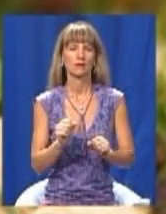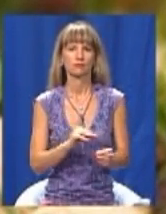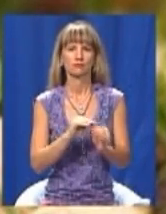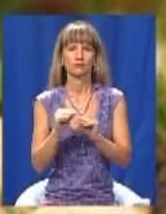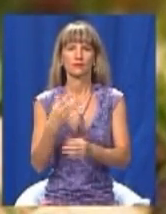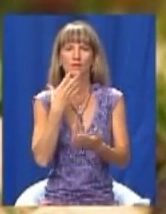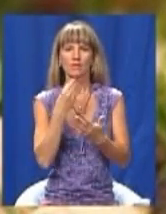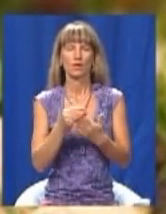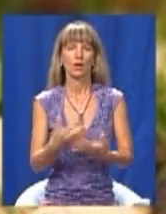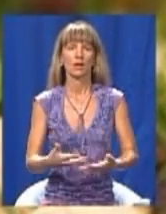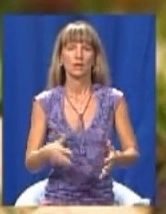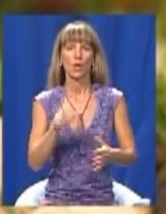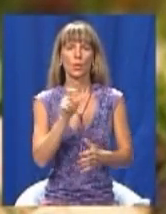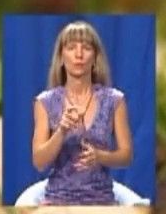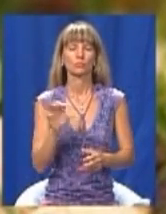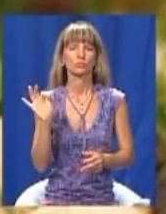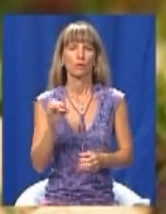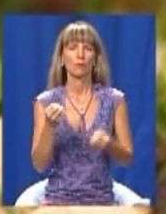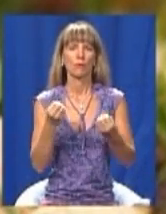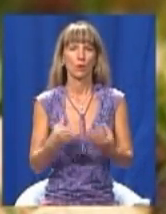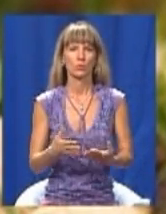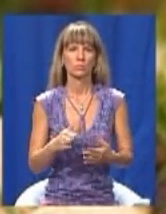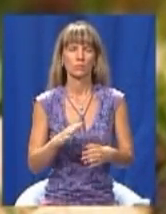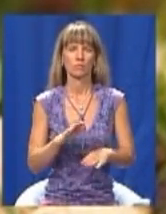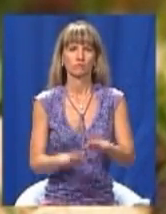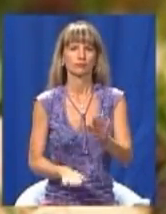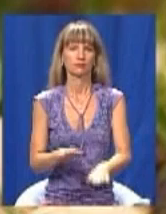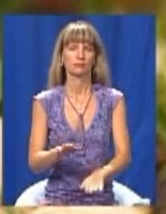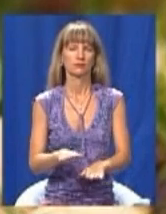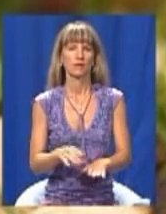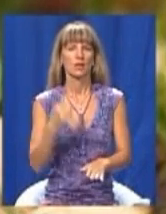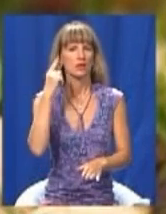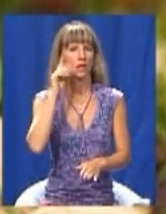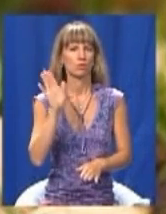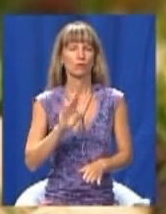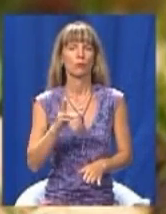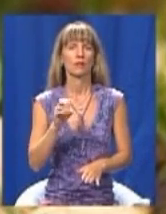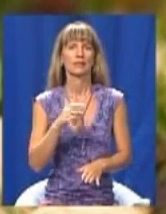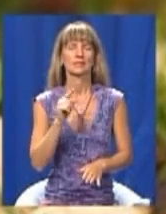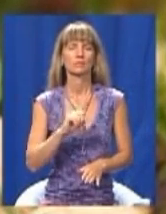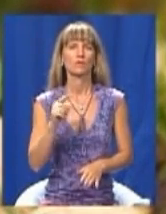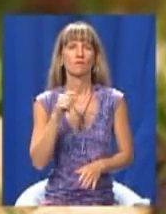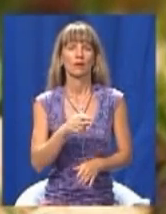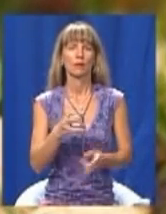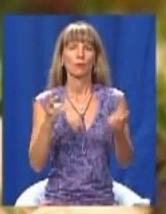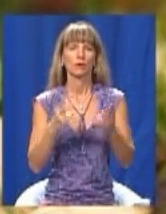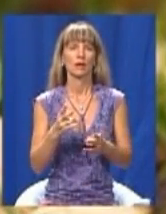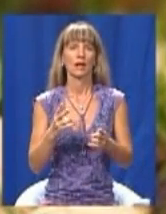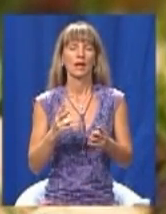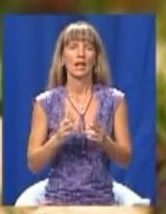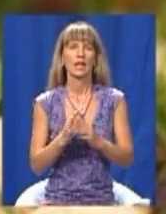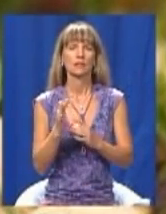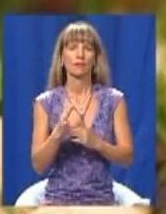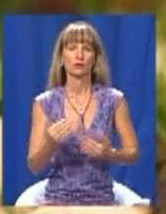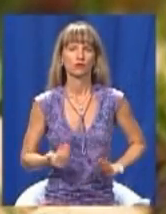кошика, люди часто просто затоптують цю рослину, навіть не замислюючись над тим, що вона потрібна лісовим